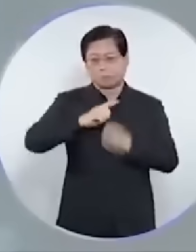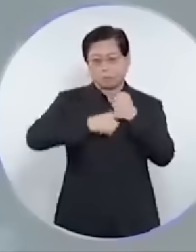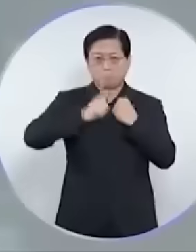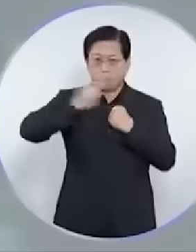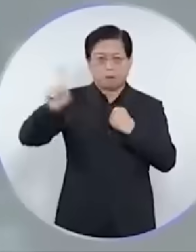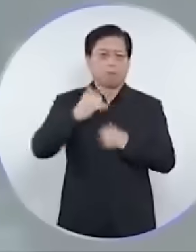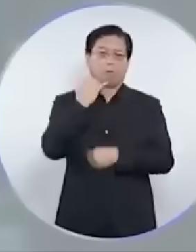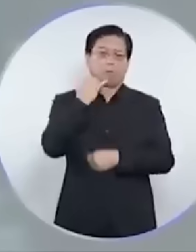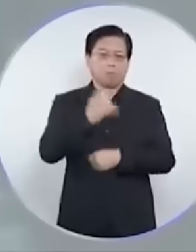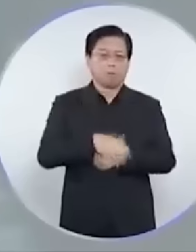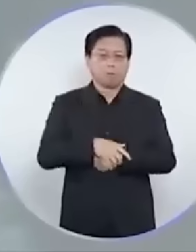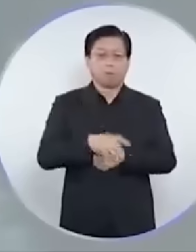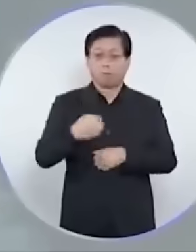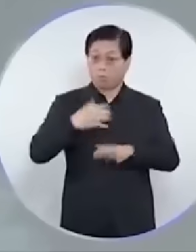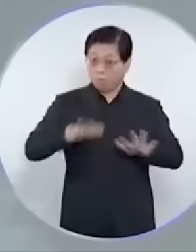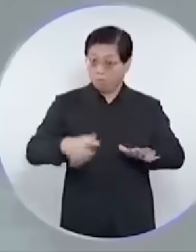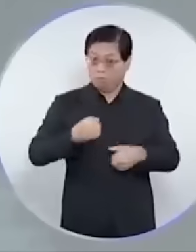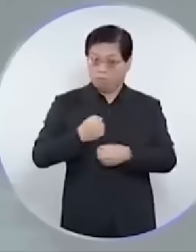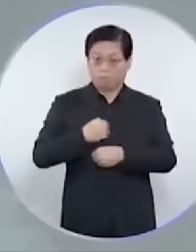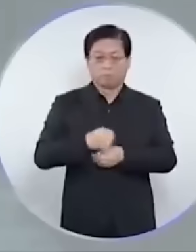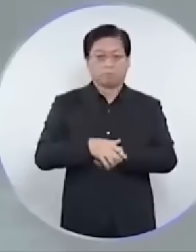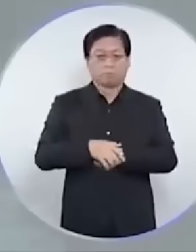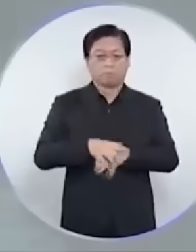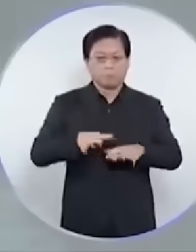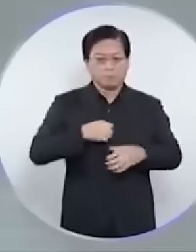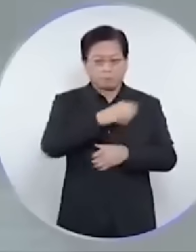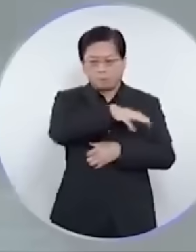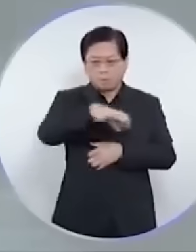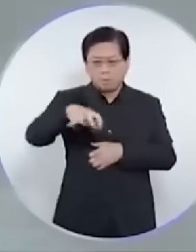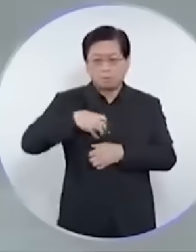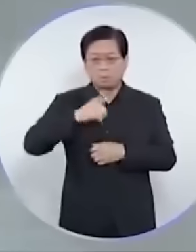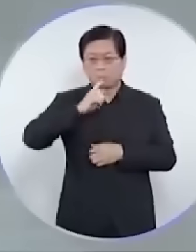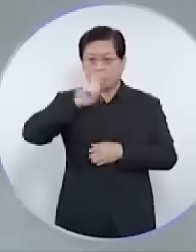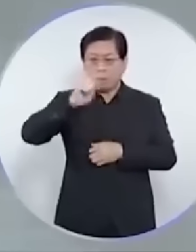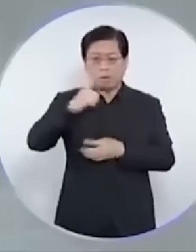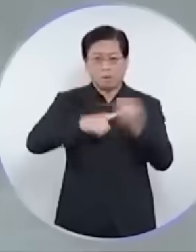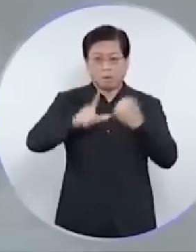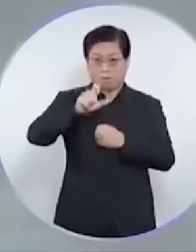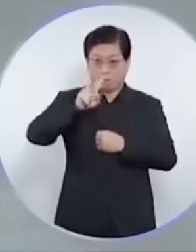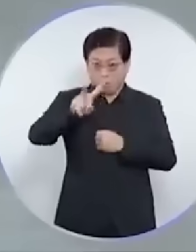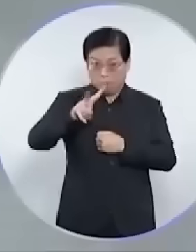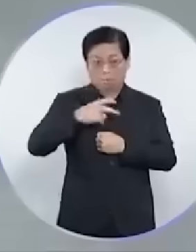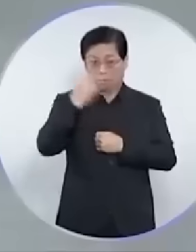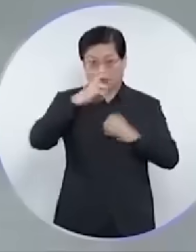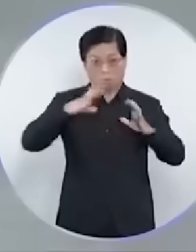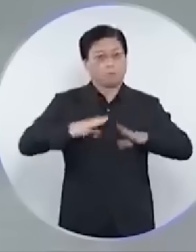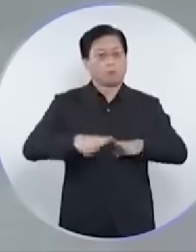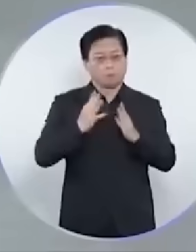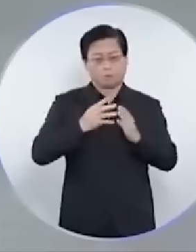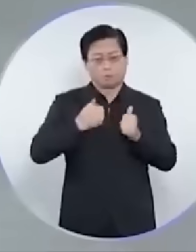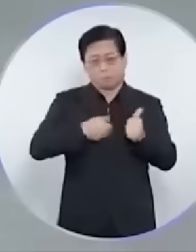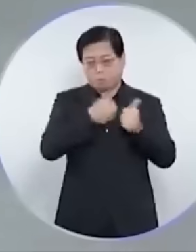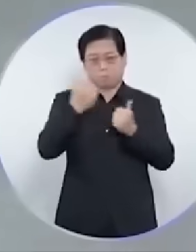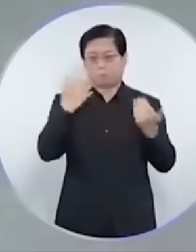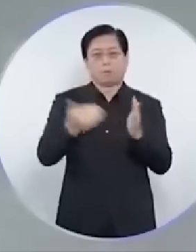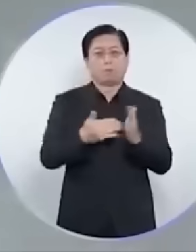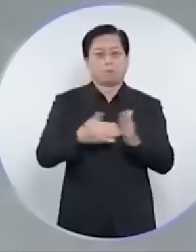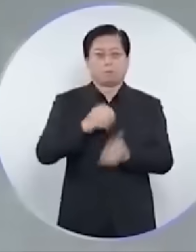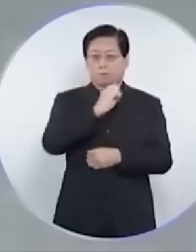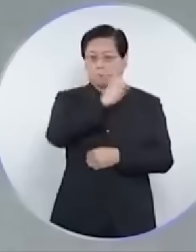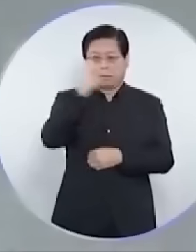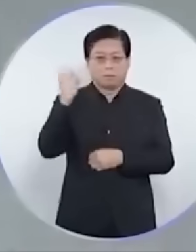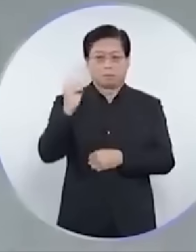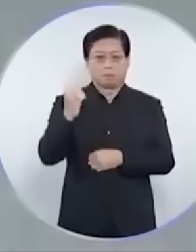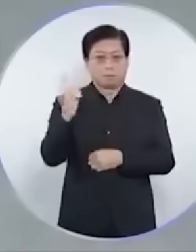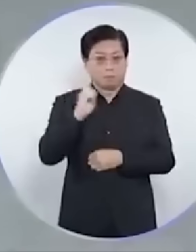检方去办。就我所知道，目前啊，各地方检举的62个案子，检调单位都已经查明完毕，并没有任